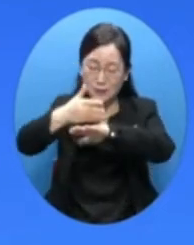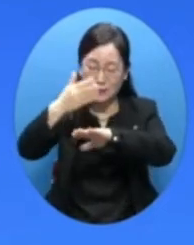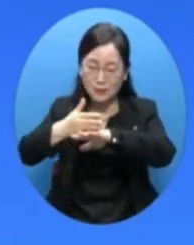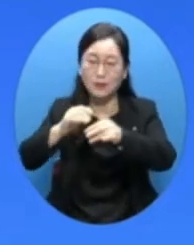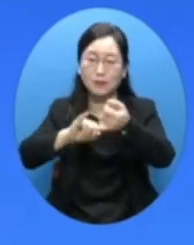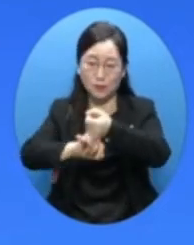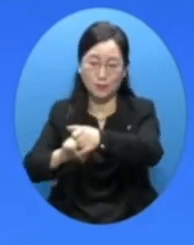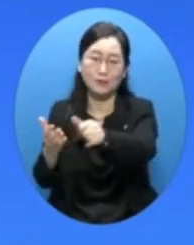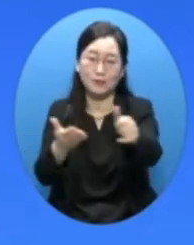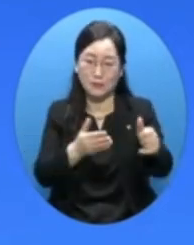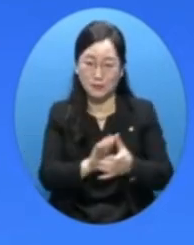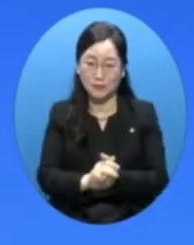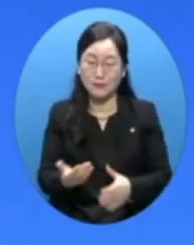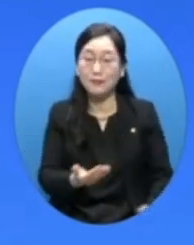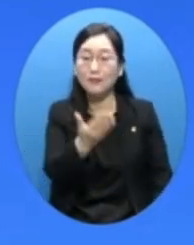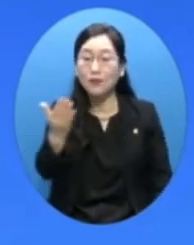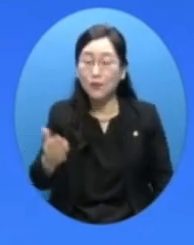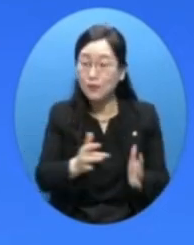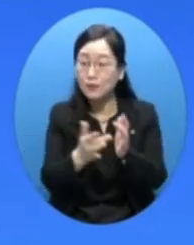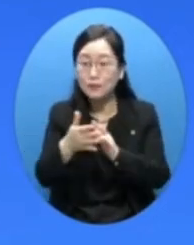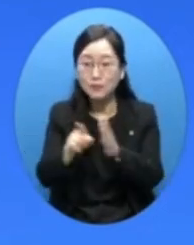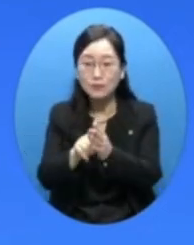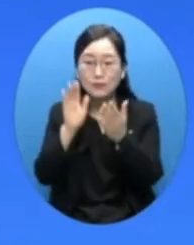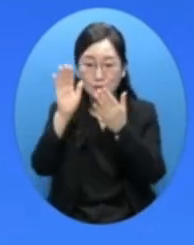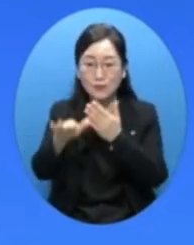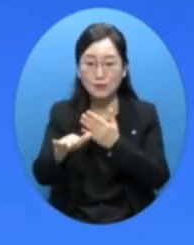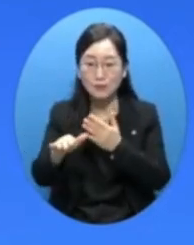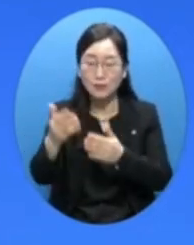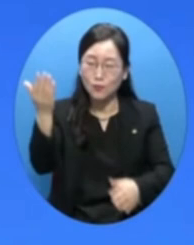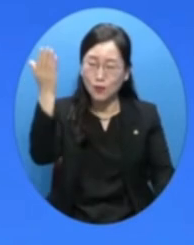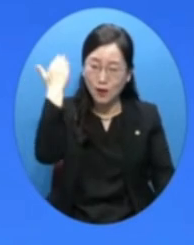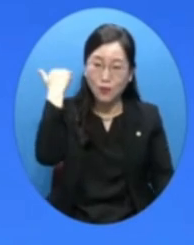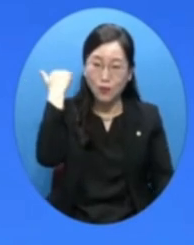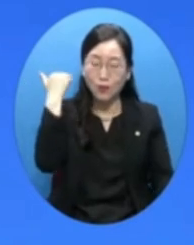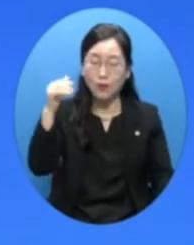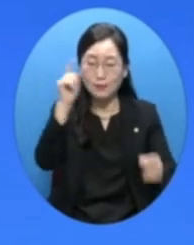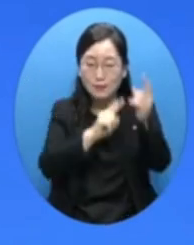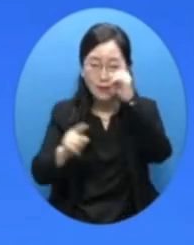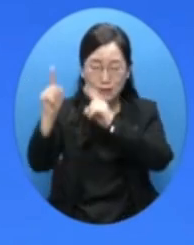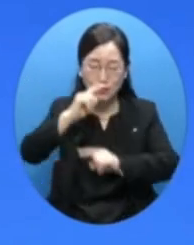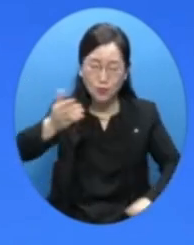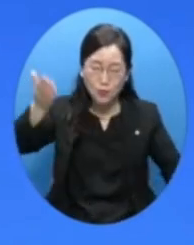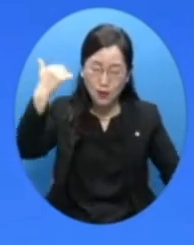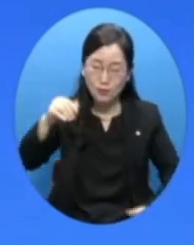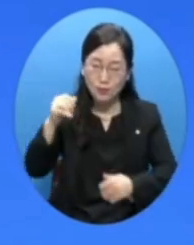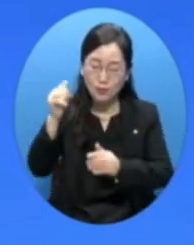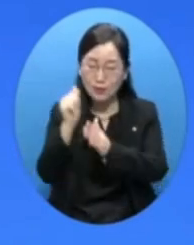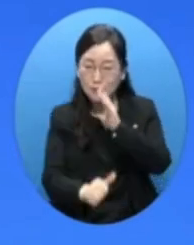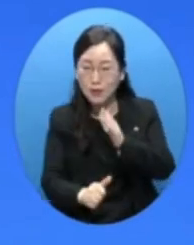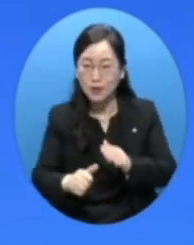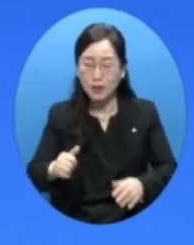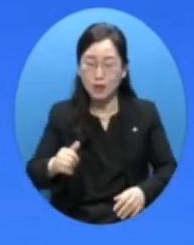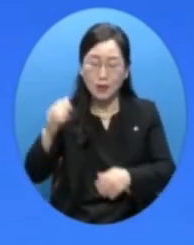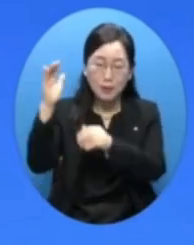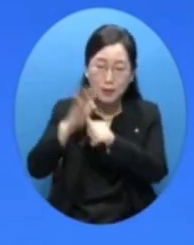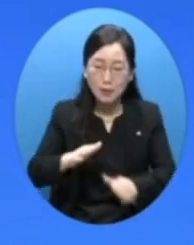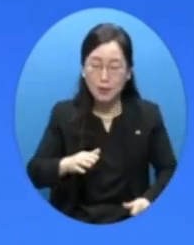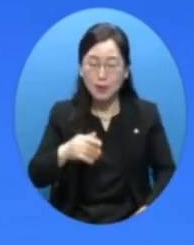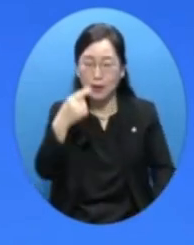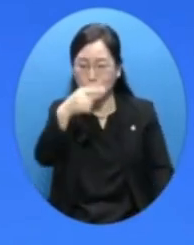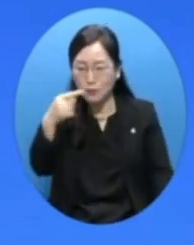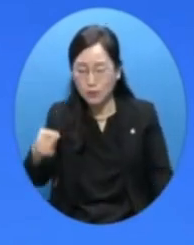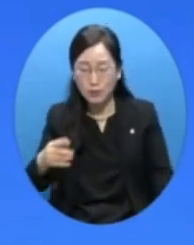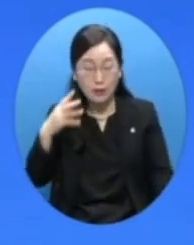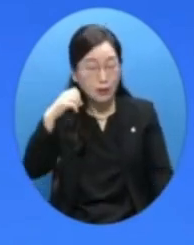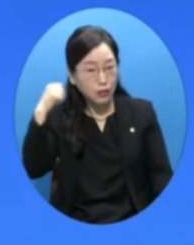됩니다. 여러분, 예수 믿고 나서 과거의 상처, 과거의 실패, 과거의 패배에 사로잡혀 있지